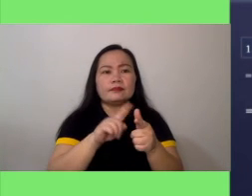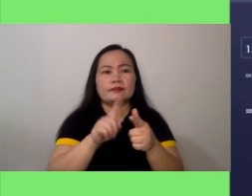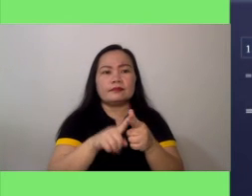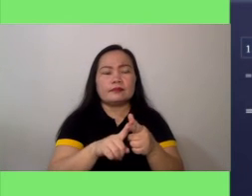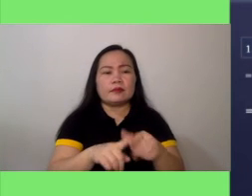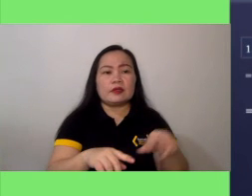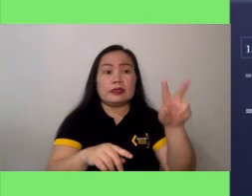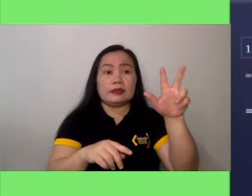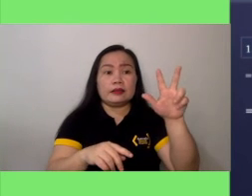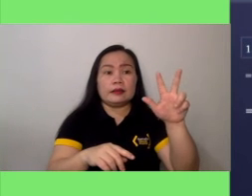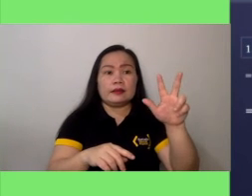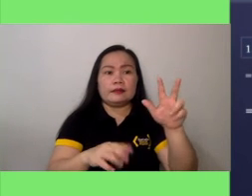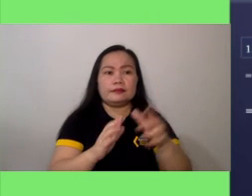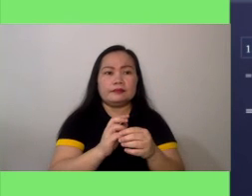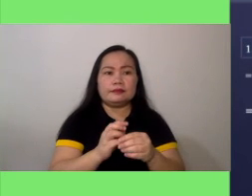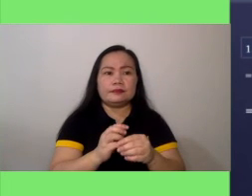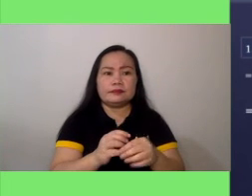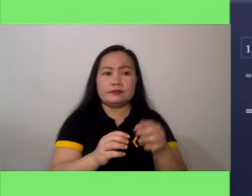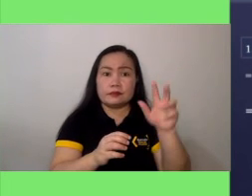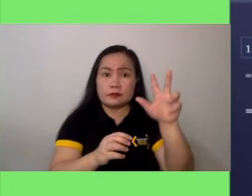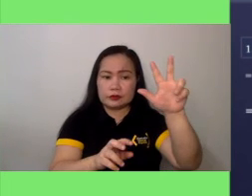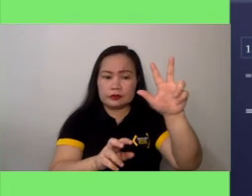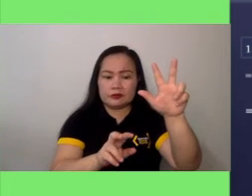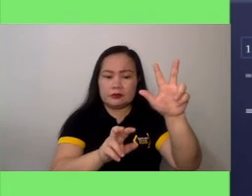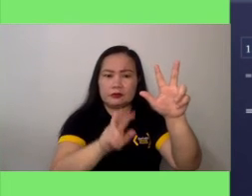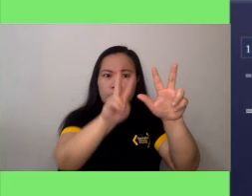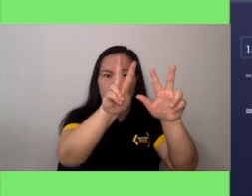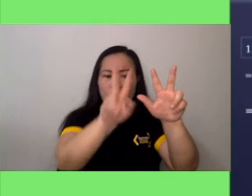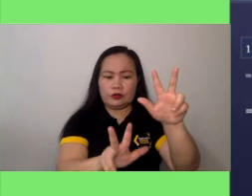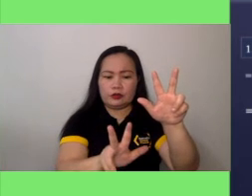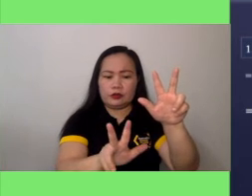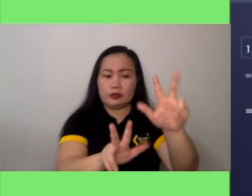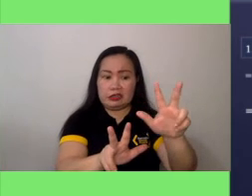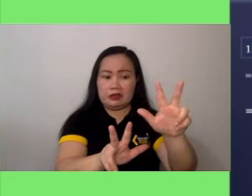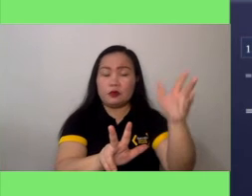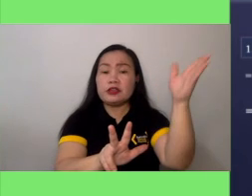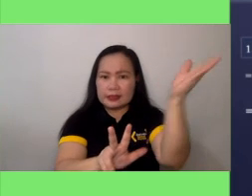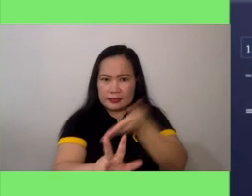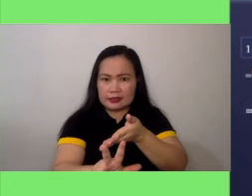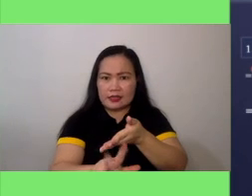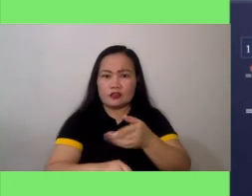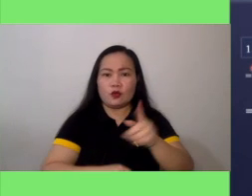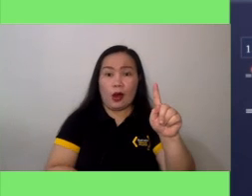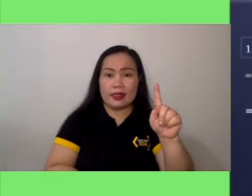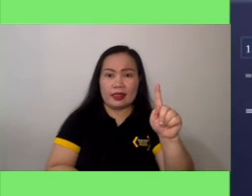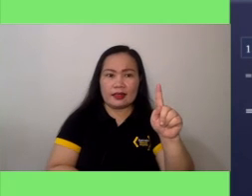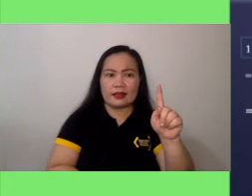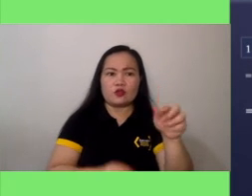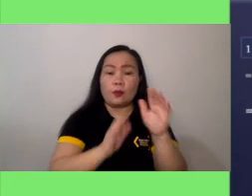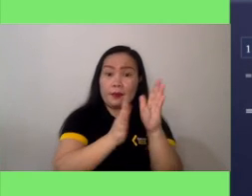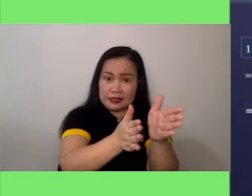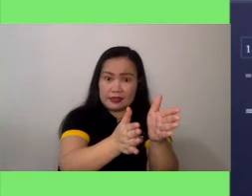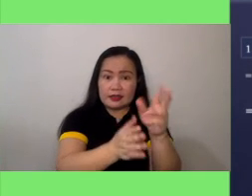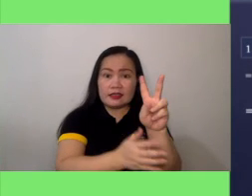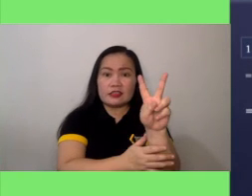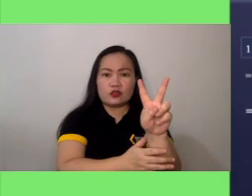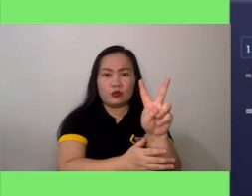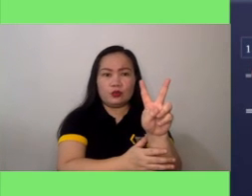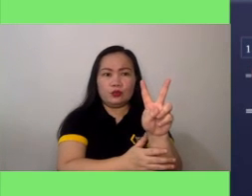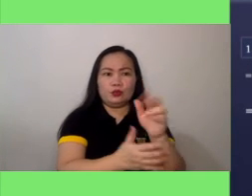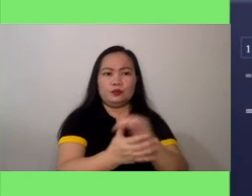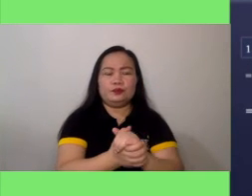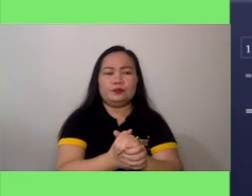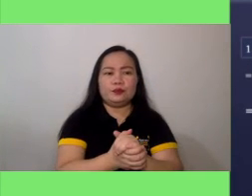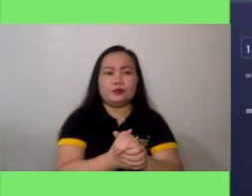then, so, since ito ay 3 times 2/3, sinimplify na natin. So, pwede na ito i-cancel, right? So,